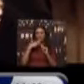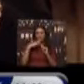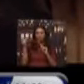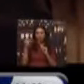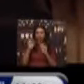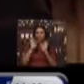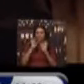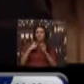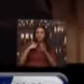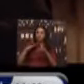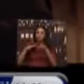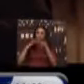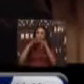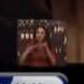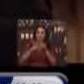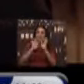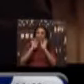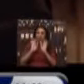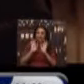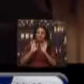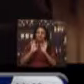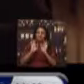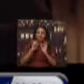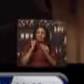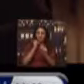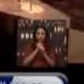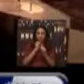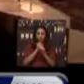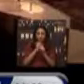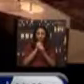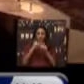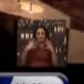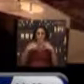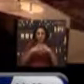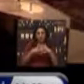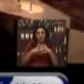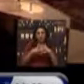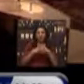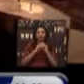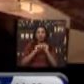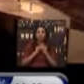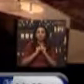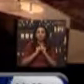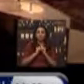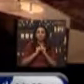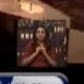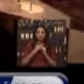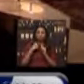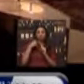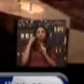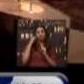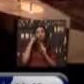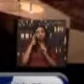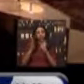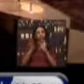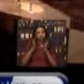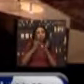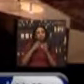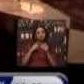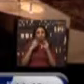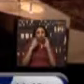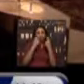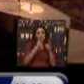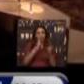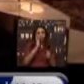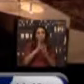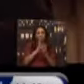فجاء استاذ رمسيس اترجاني ان انا اساعده واعمل ادهم الشرقاوي.